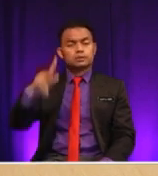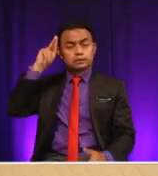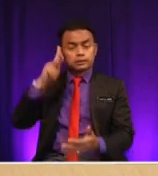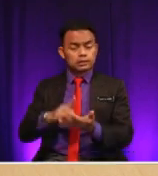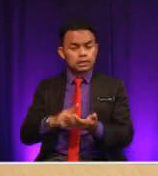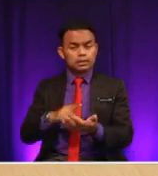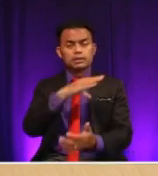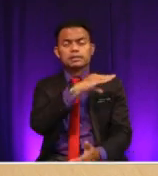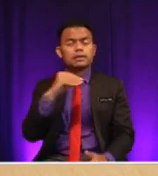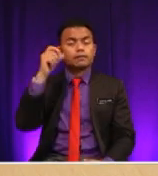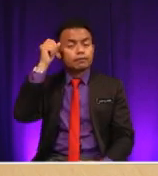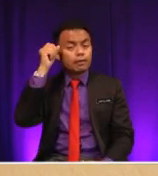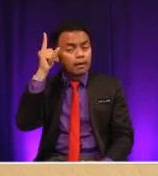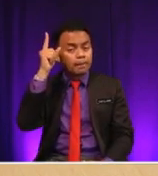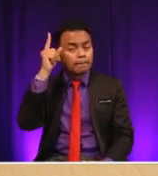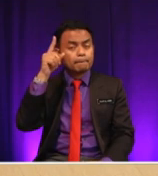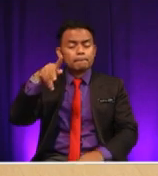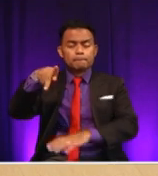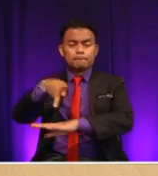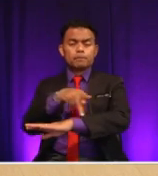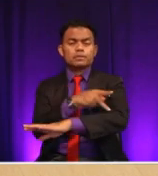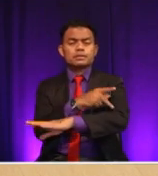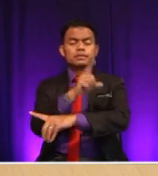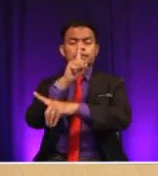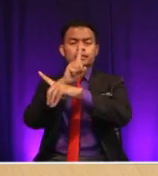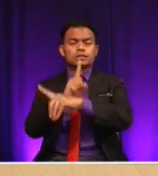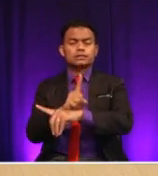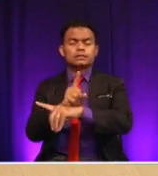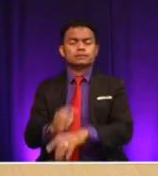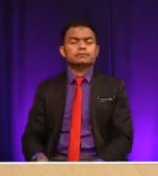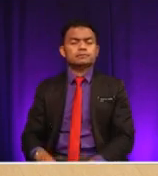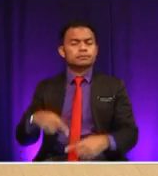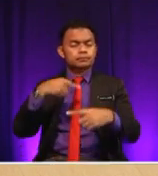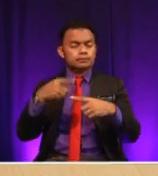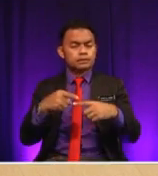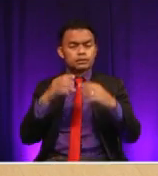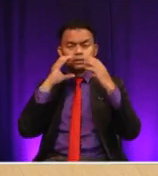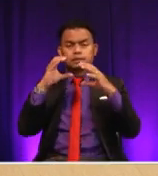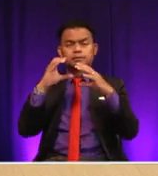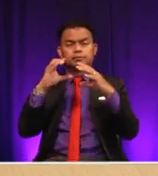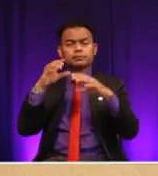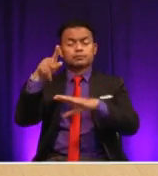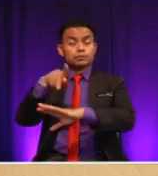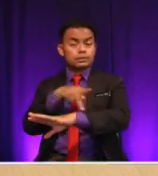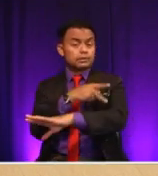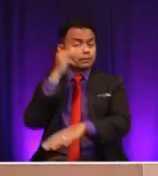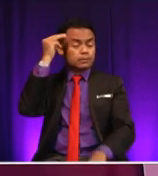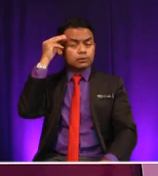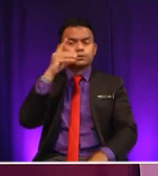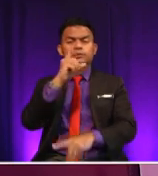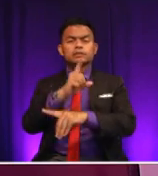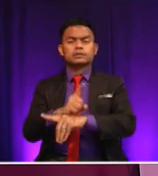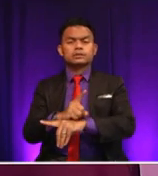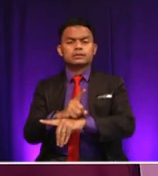memahami puisi tradisional dan bila sebut puisi Melayu tradisional murid-murid yang ada di kalian sekarang ini telah pun membayangkan